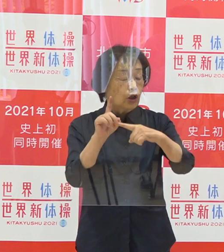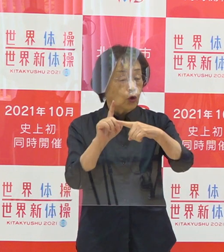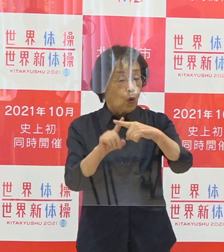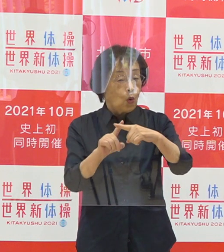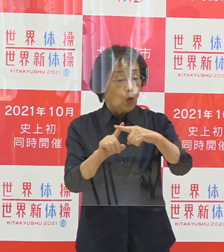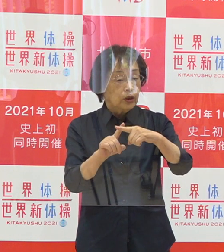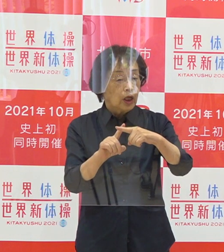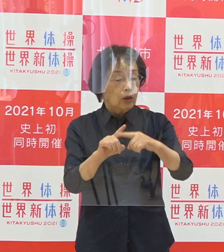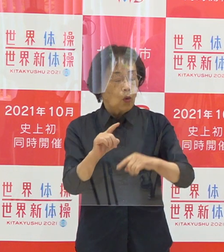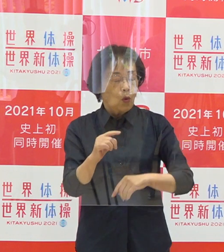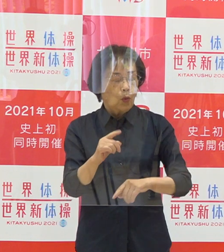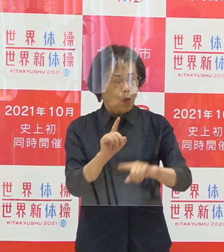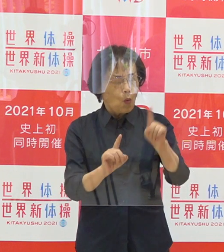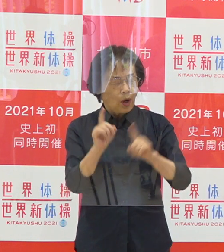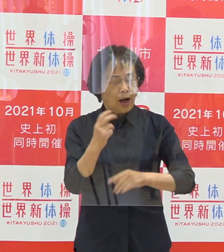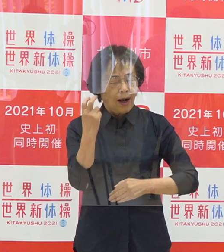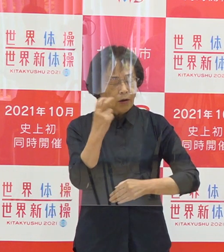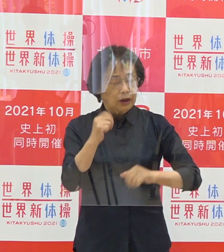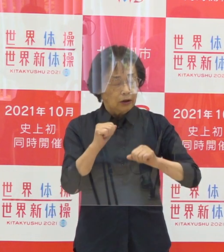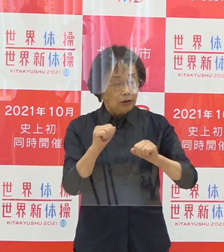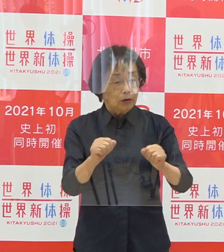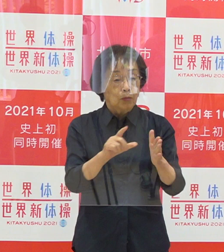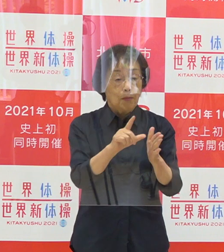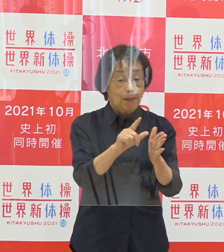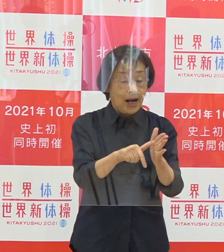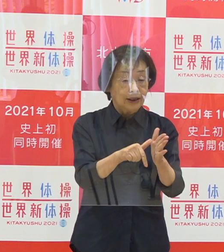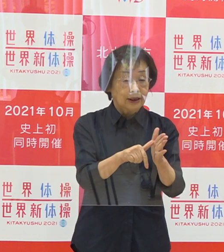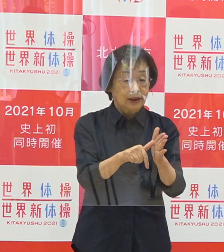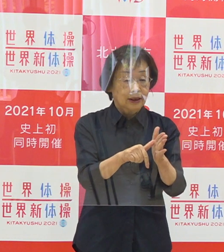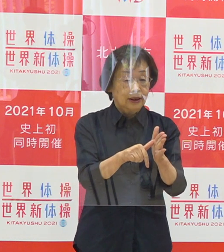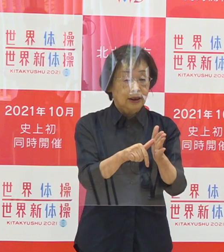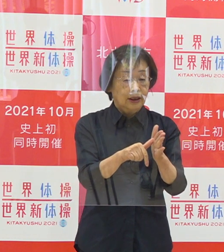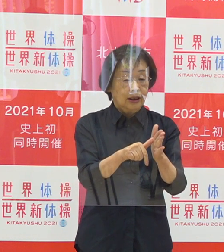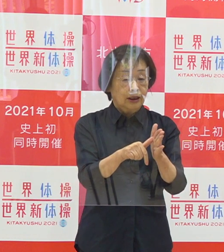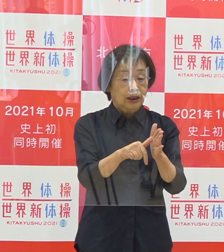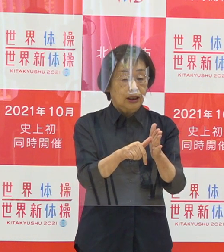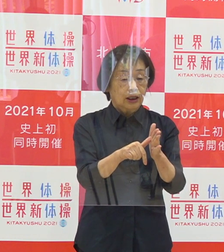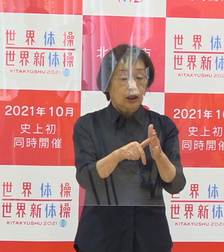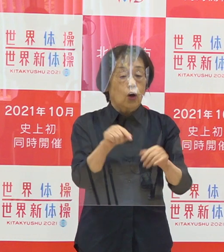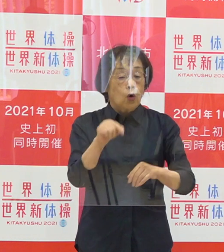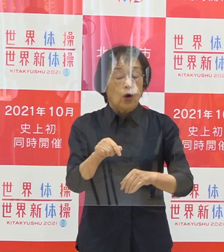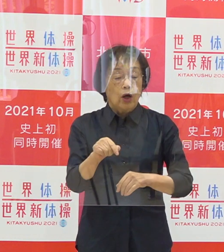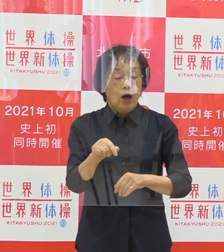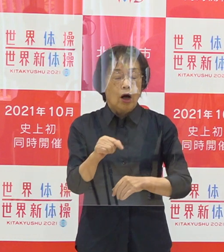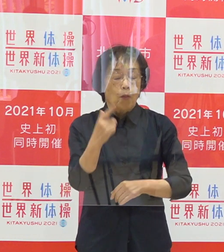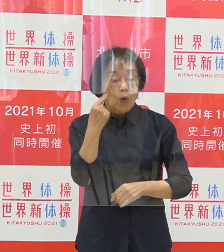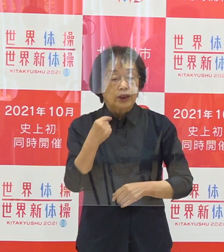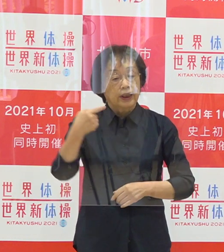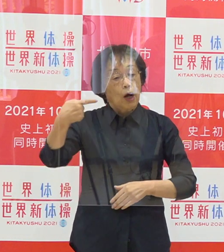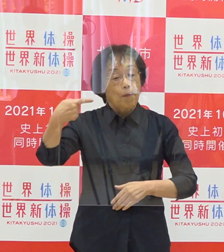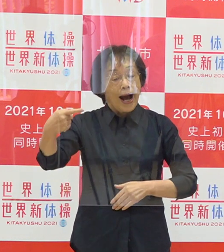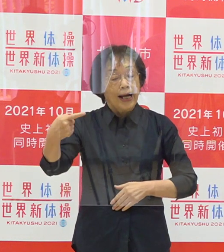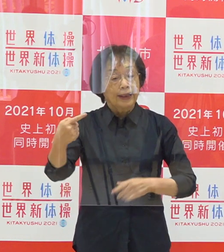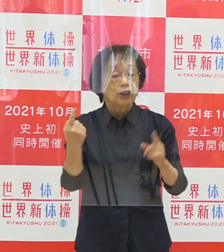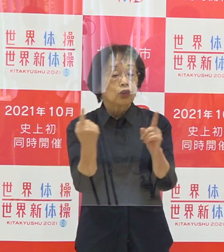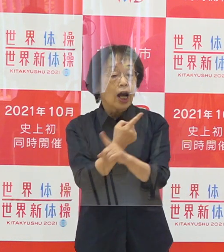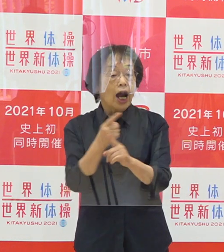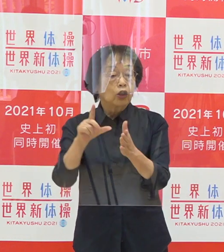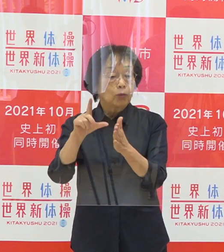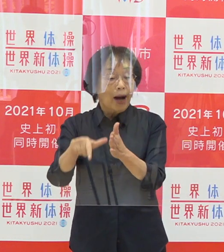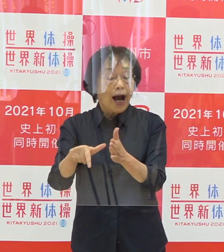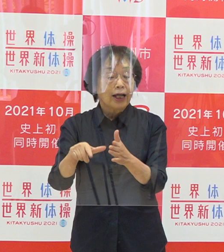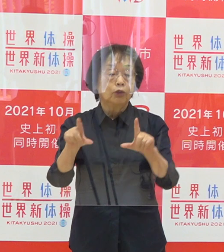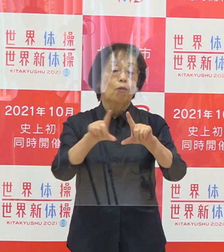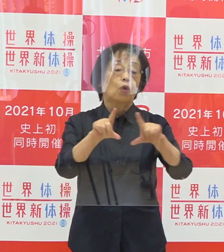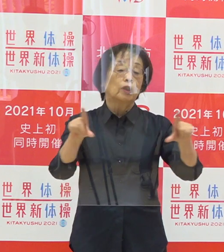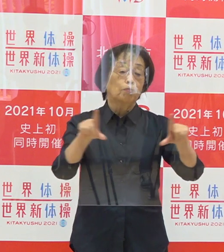に出てくる場合に、そういう場合にですね、疫学的調査でこれは陰性なのかもしれないということになる場合が一般論として